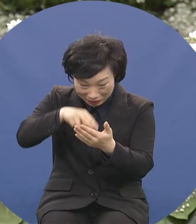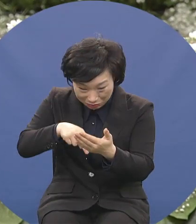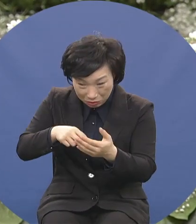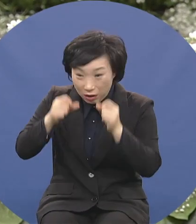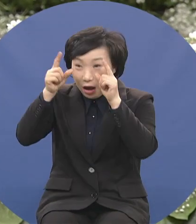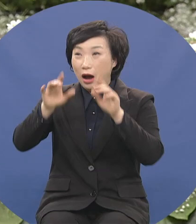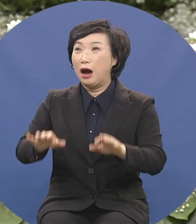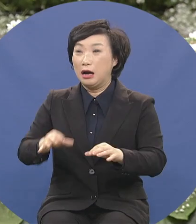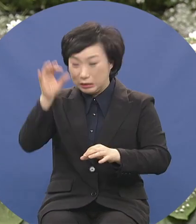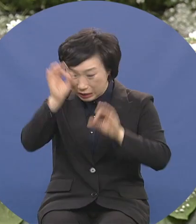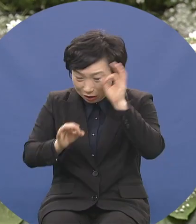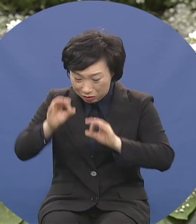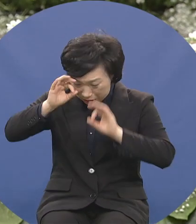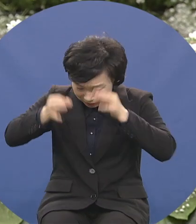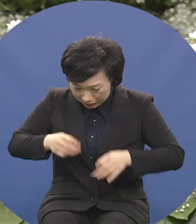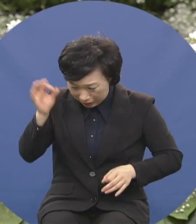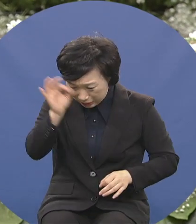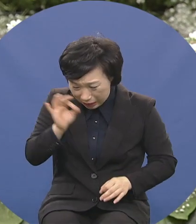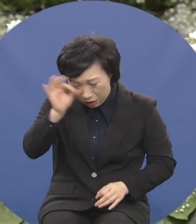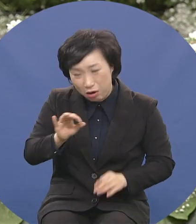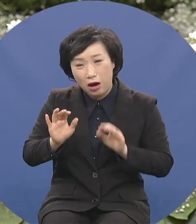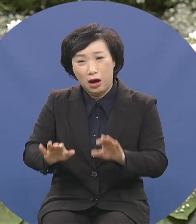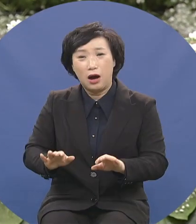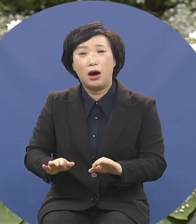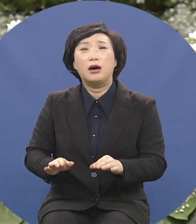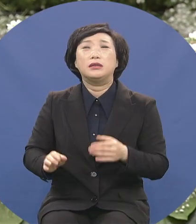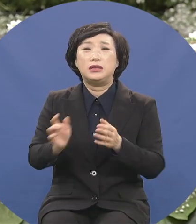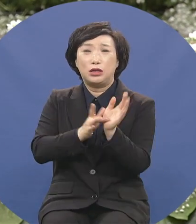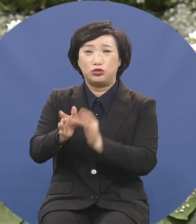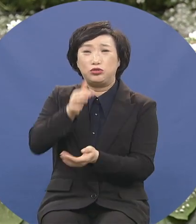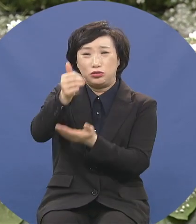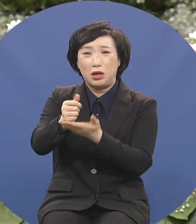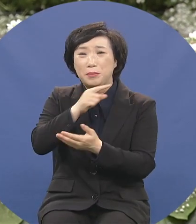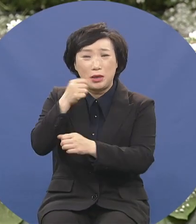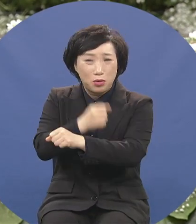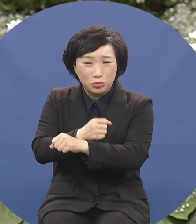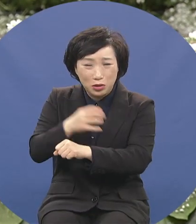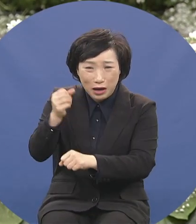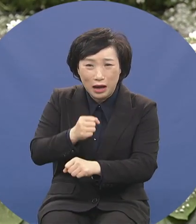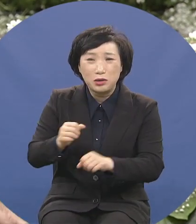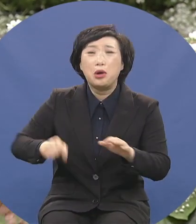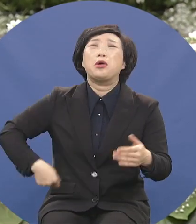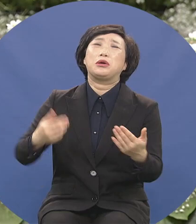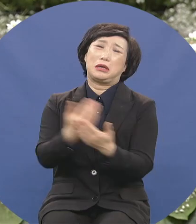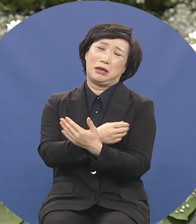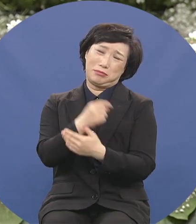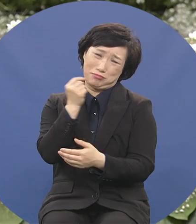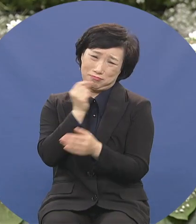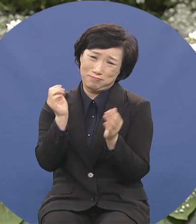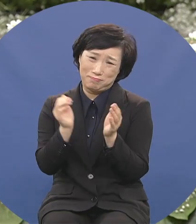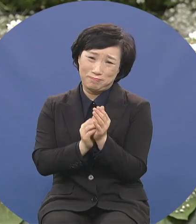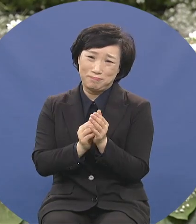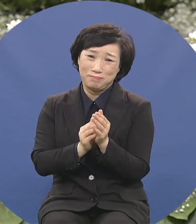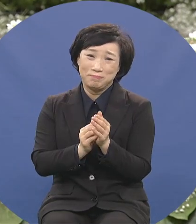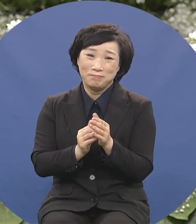깨닫고 찾고 철저하게 예수의 피의 공로 앞에